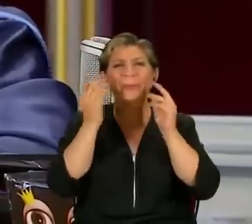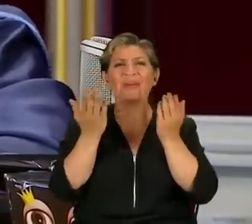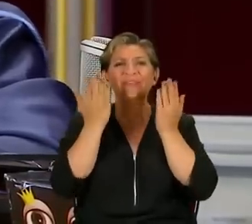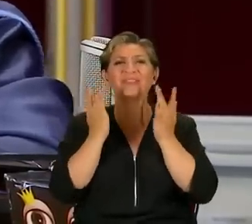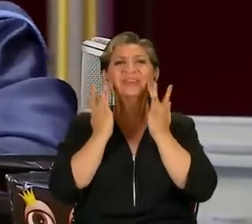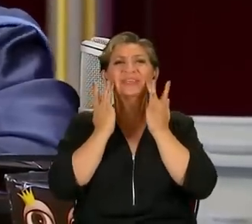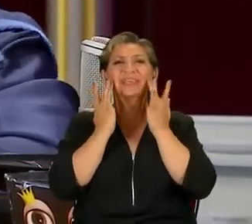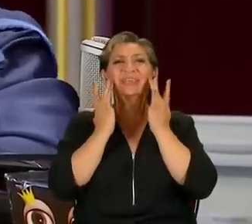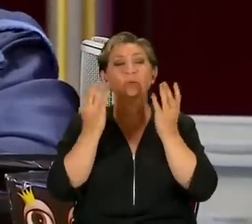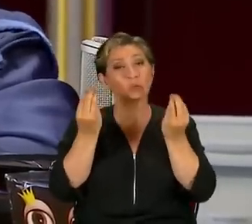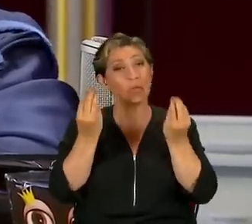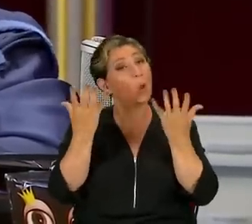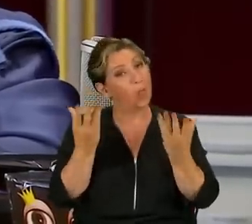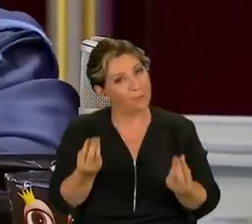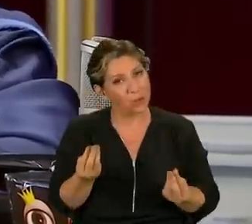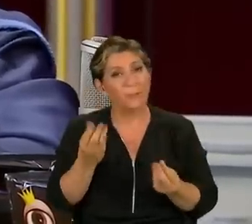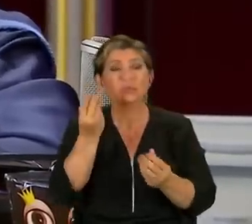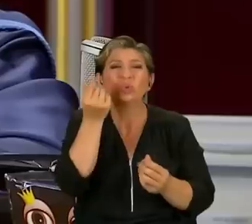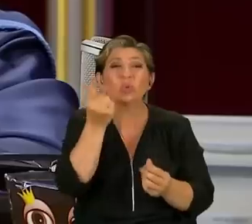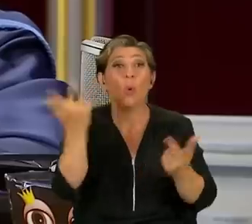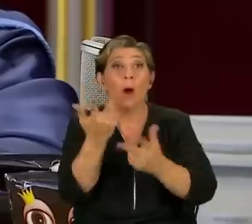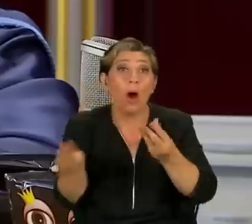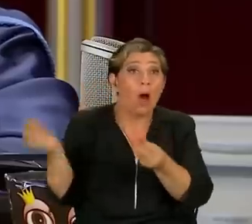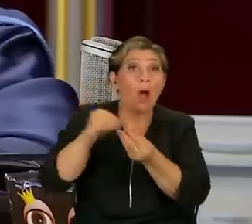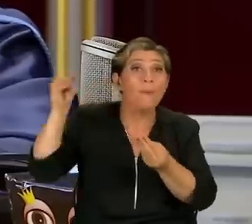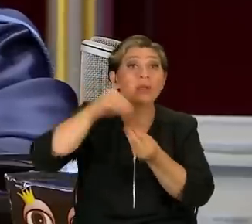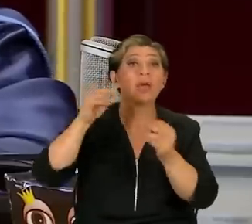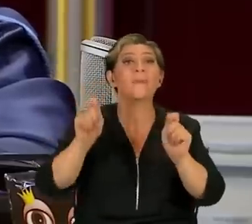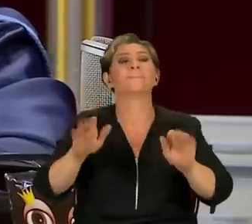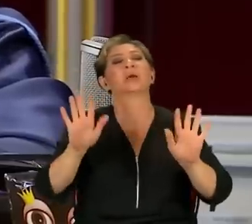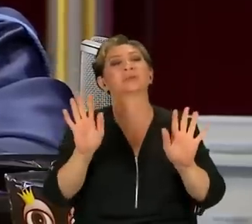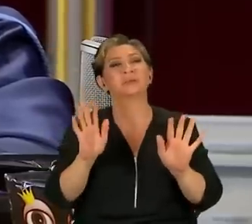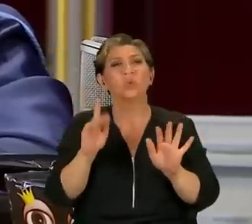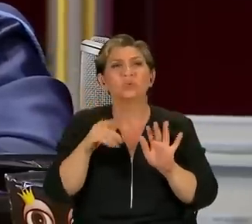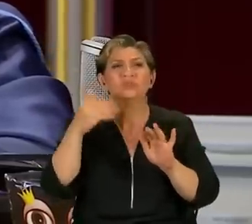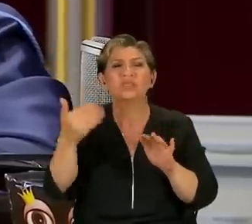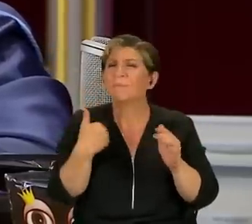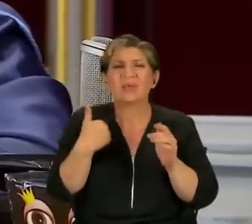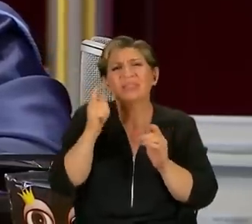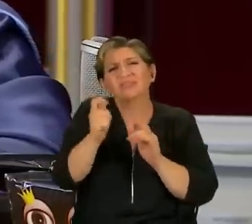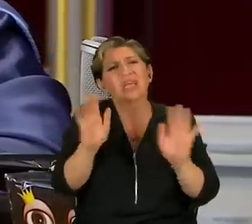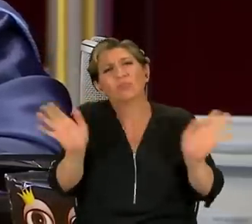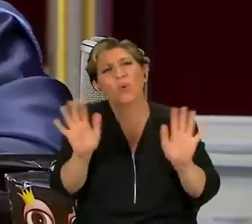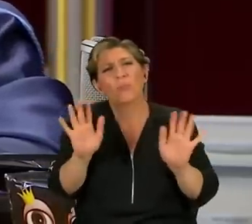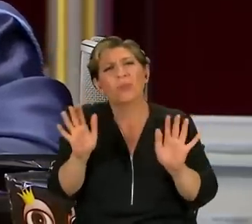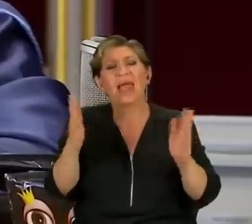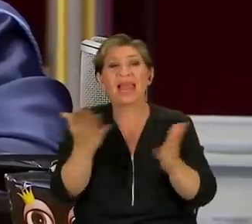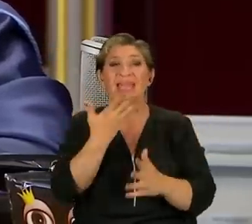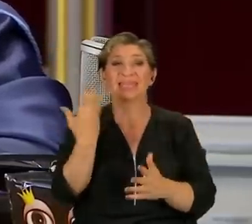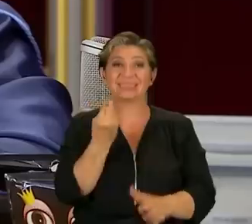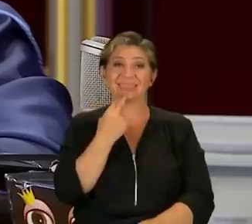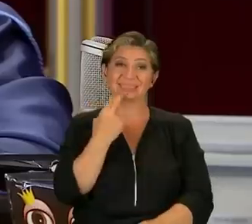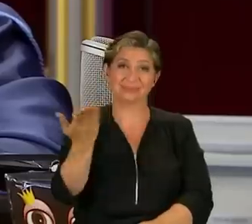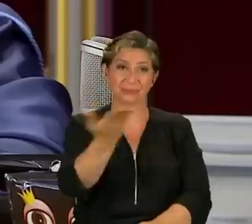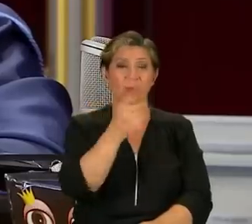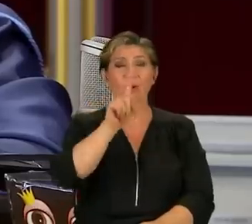artık güzel de durabiliyor, çok küçük. Ama onun dışında ben tavsiye etmiyorum. Hele genç kızlara